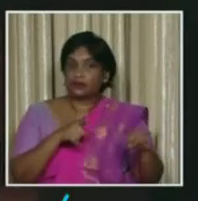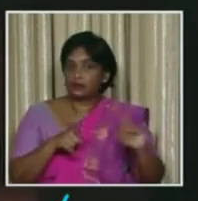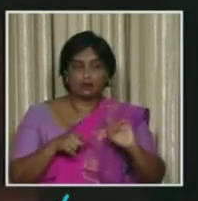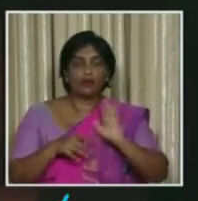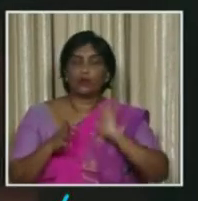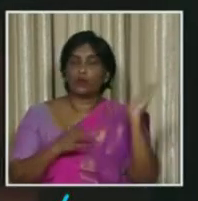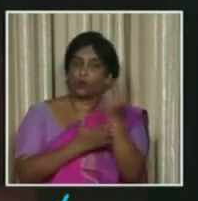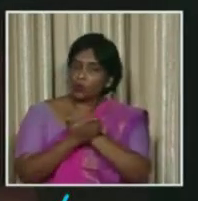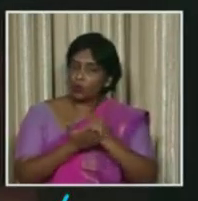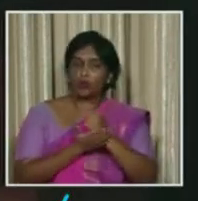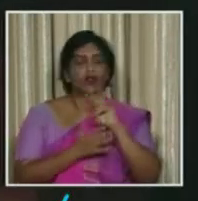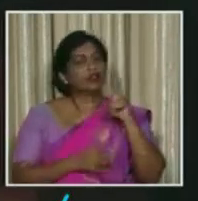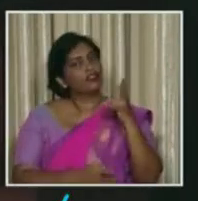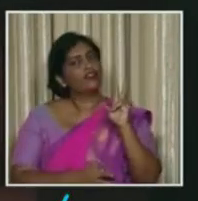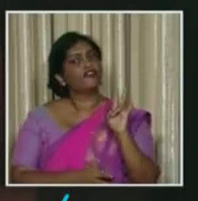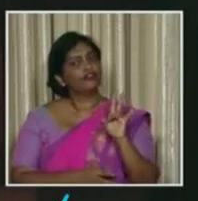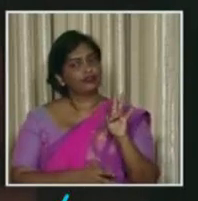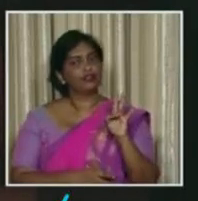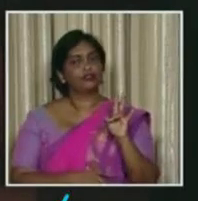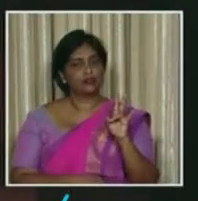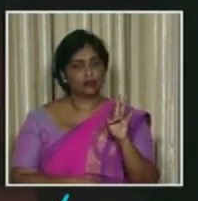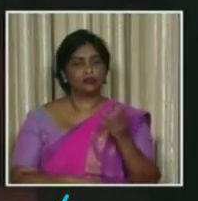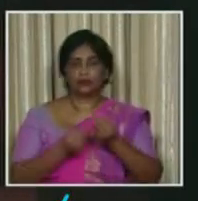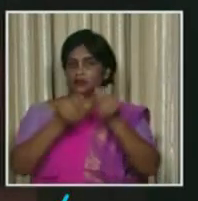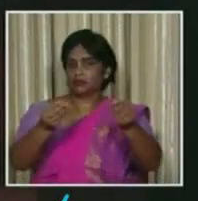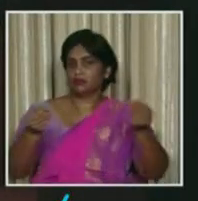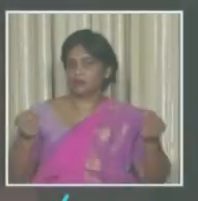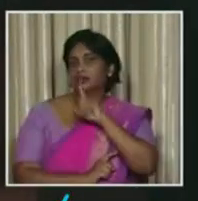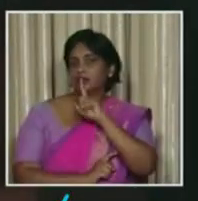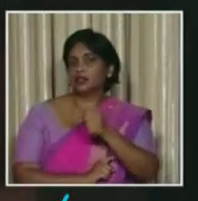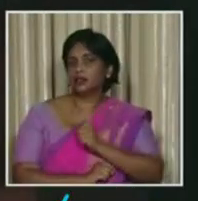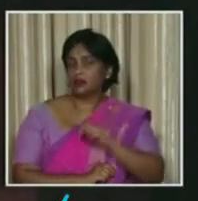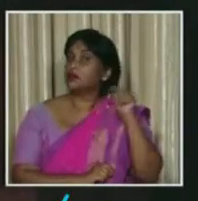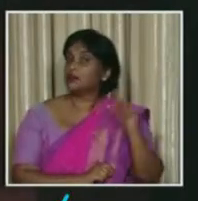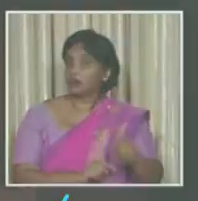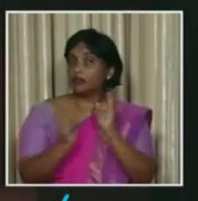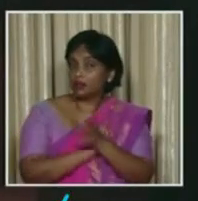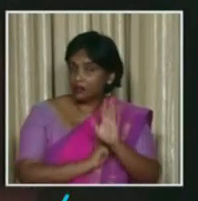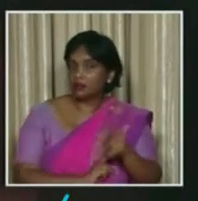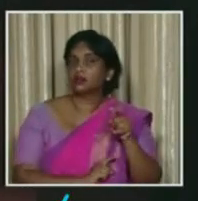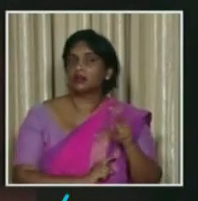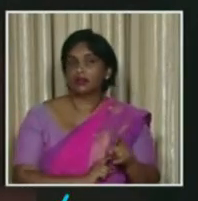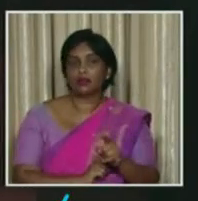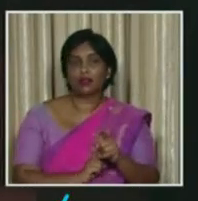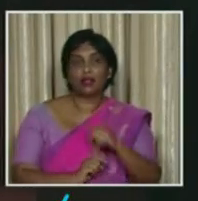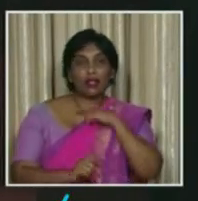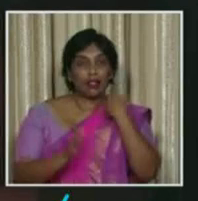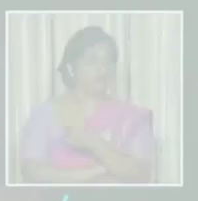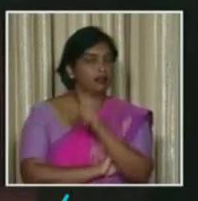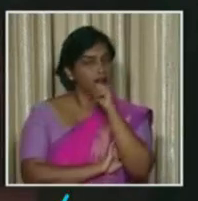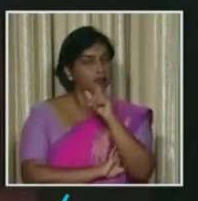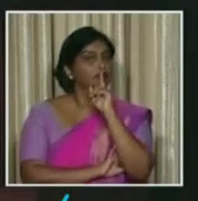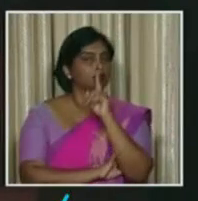3 පාර්ලිමේන්තුවේ 225 දෙනාටම ලබා දෙන්නට කටයුතු කරන්න කියලා. මේව හංගන්නේ අතේ ලේ තවරුණු